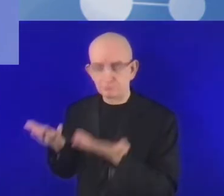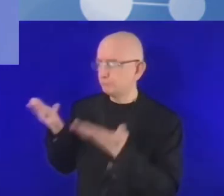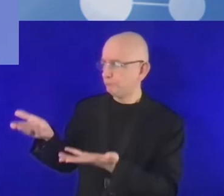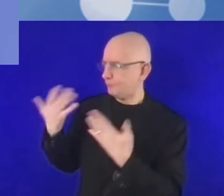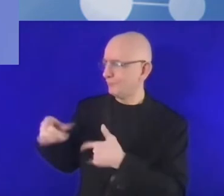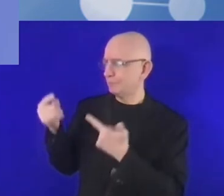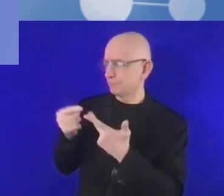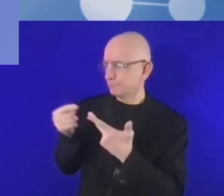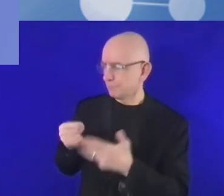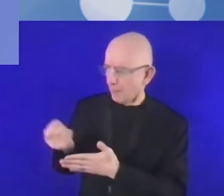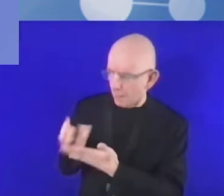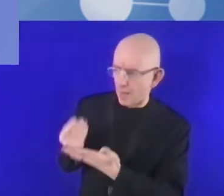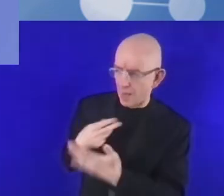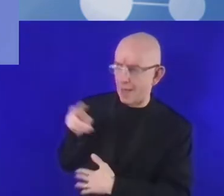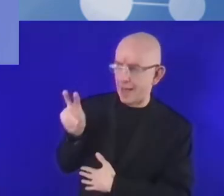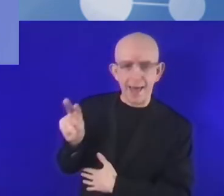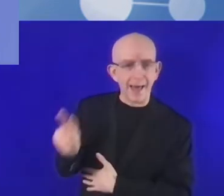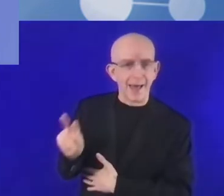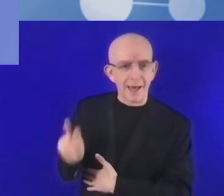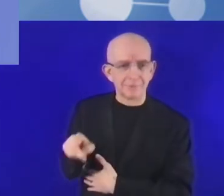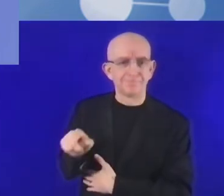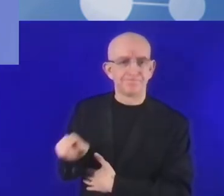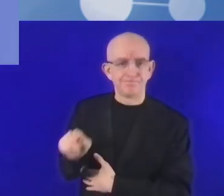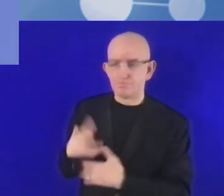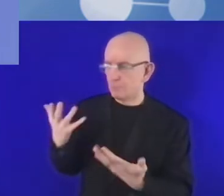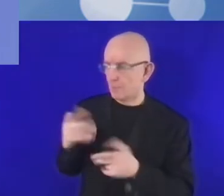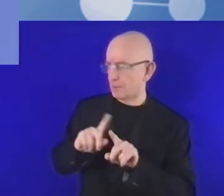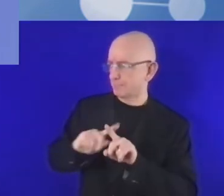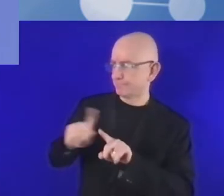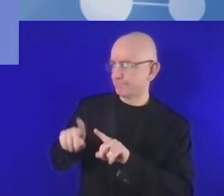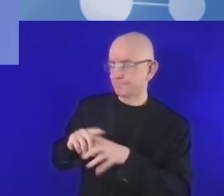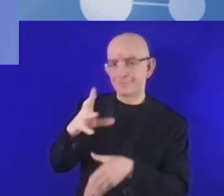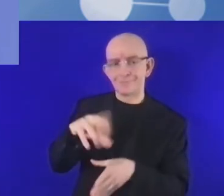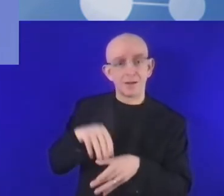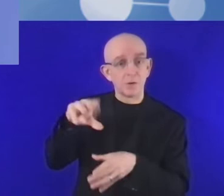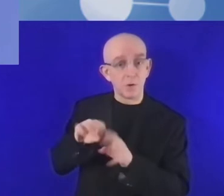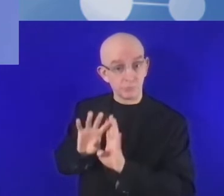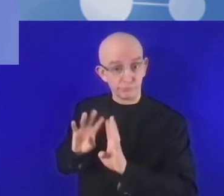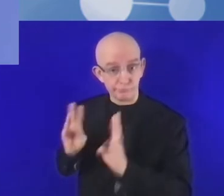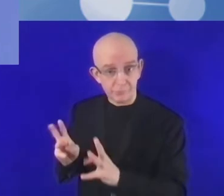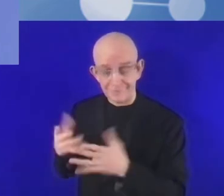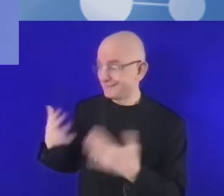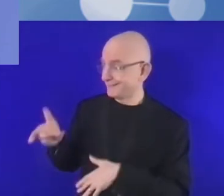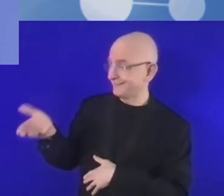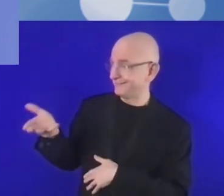部长提到各个方面的积极投入，尤其是在这个2021年